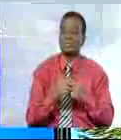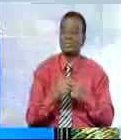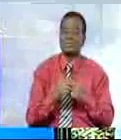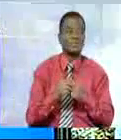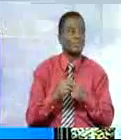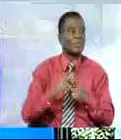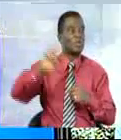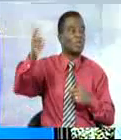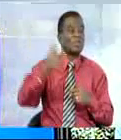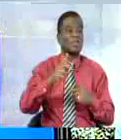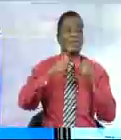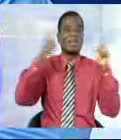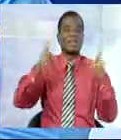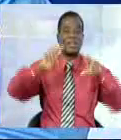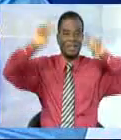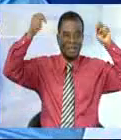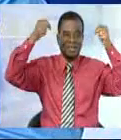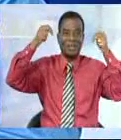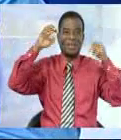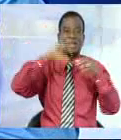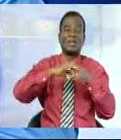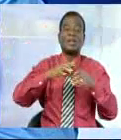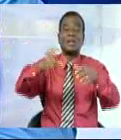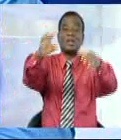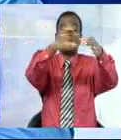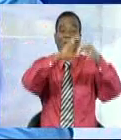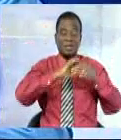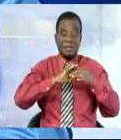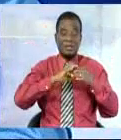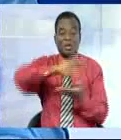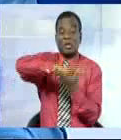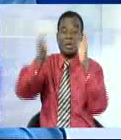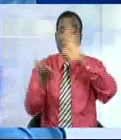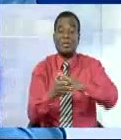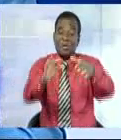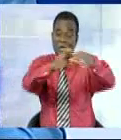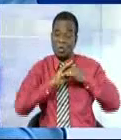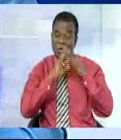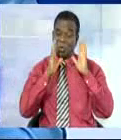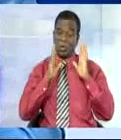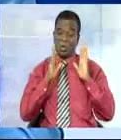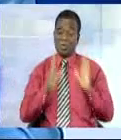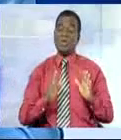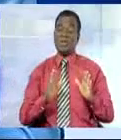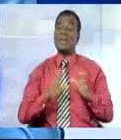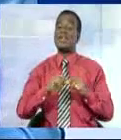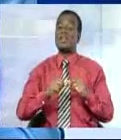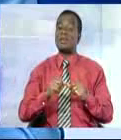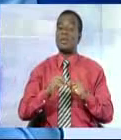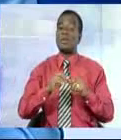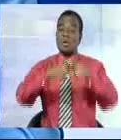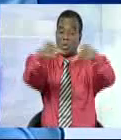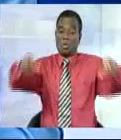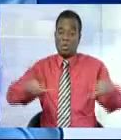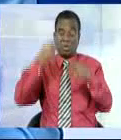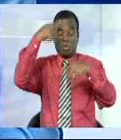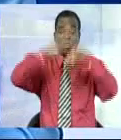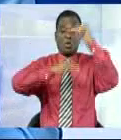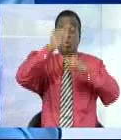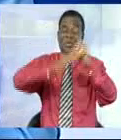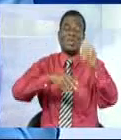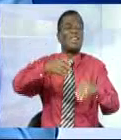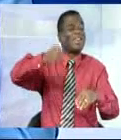Le deuxième grand titre de cette édition, devenir propriétaire d'un lot en Côte d'Ivoire, était difficile. La procédure était lourde et compliquée.